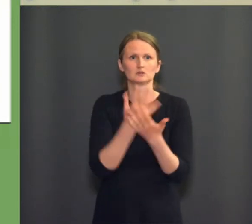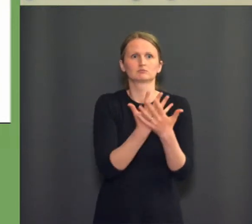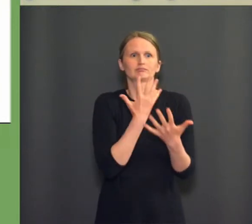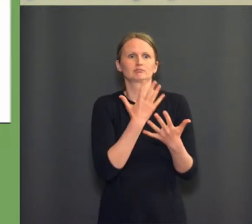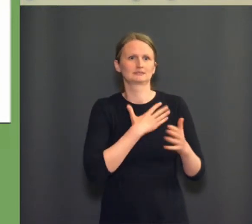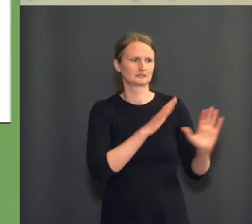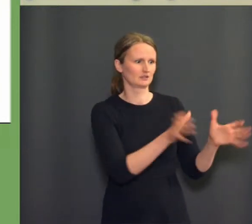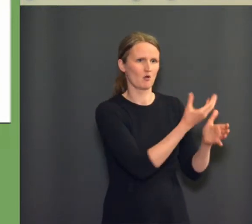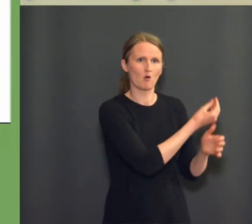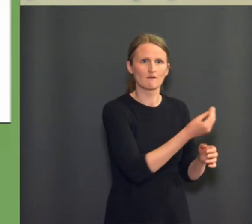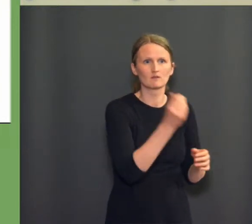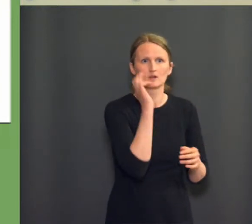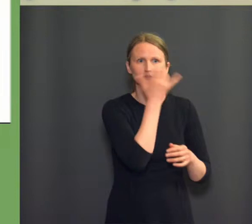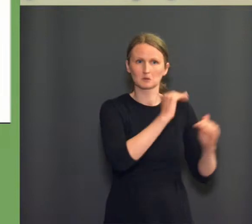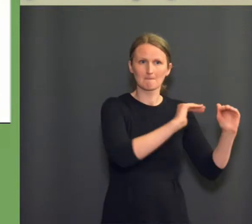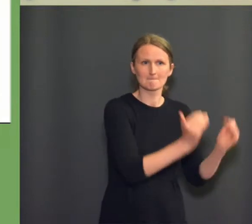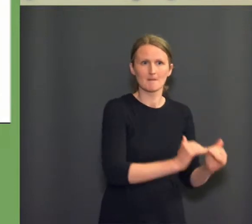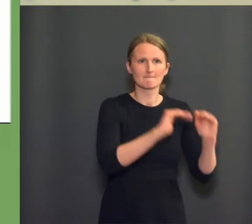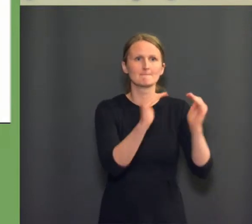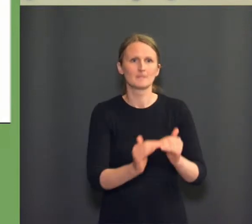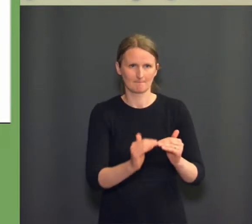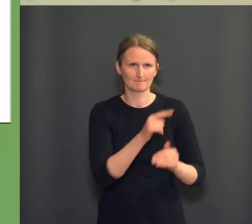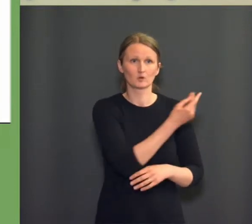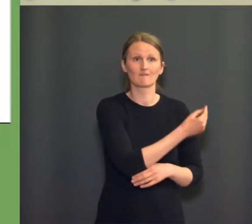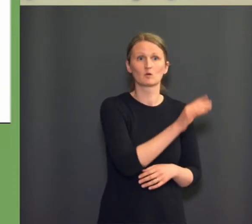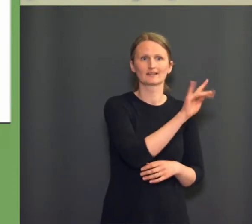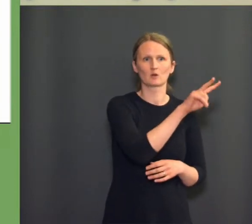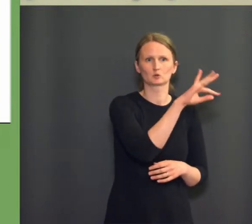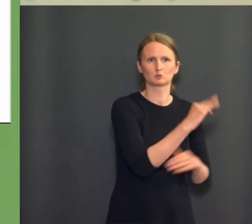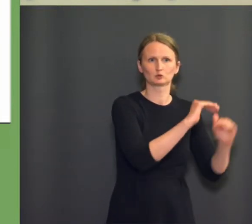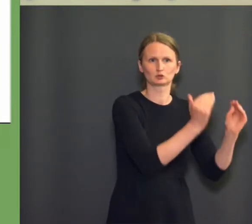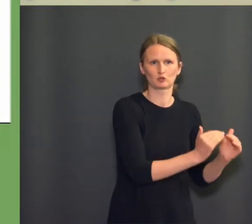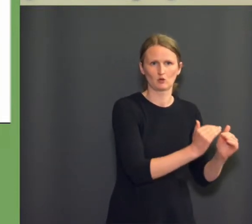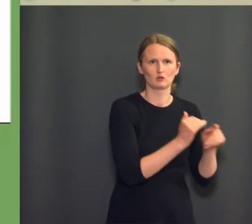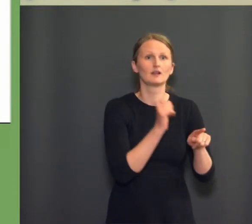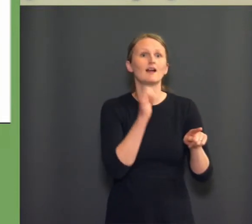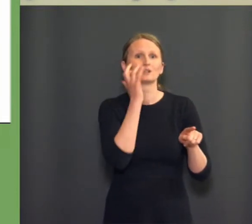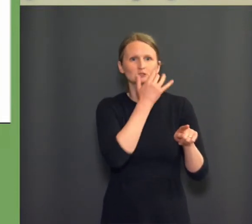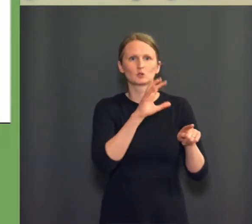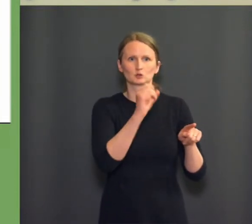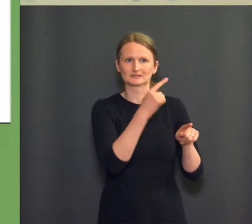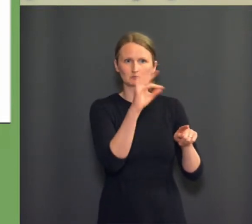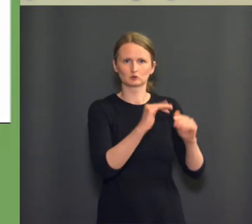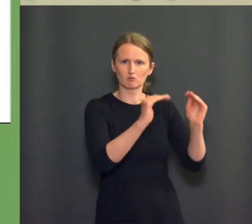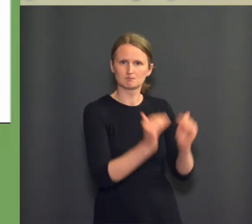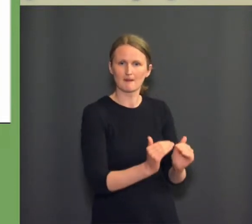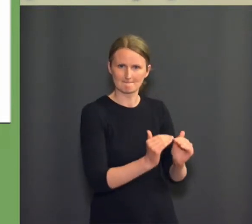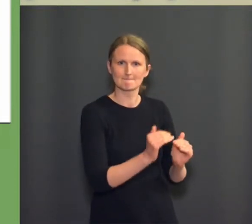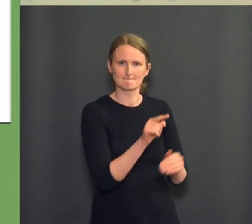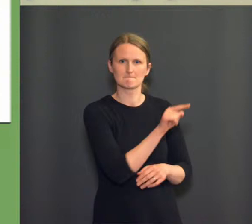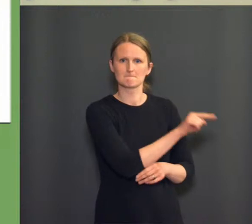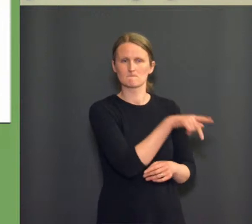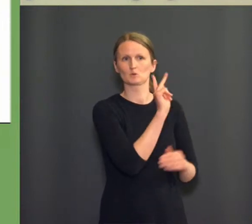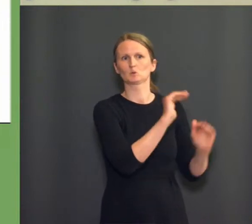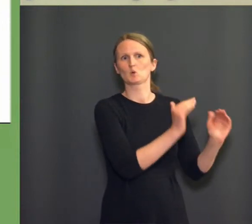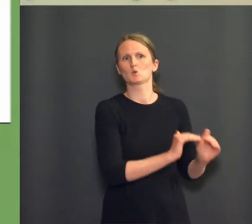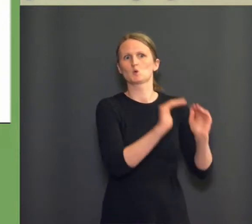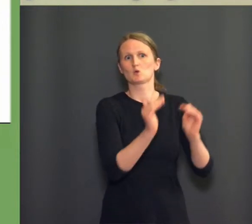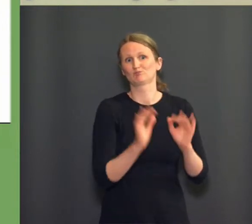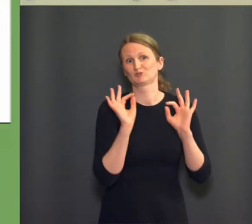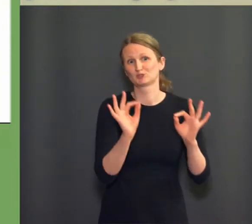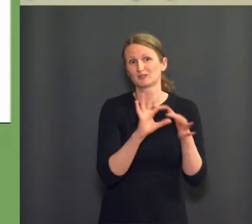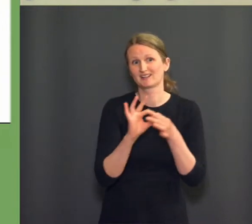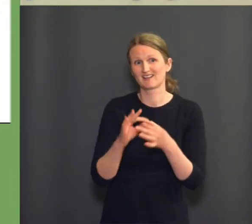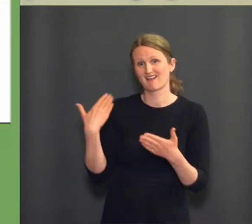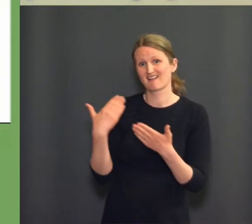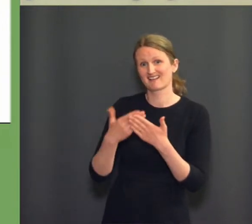moins 37%. Ceci correspond aussi en grande partie, vous en doutez, au fait que les écoles sont fermées et que donc le testing